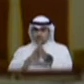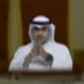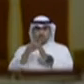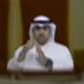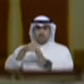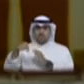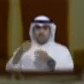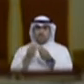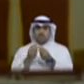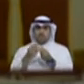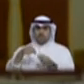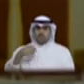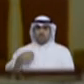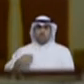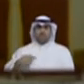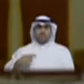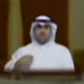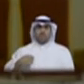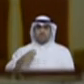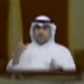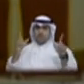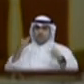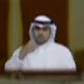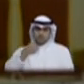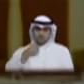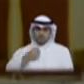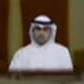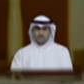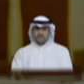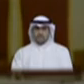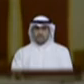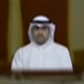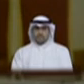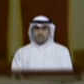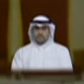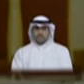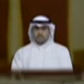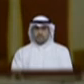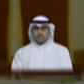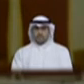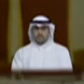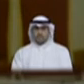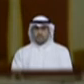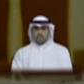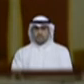وخاصه ما يسمى بالاعلام الجديد مسعود عبد الهادي تلفزيون دوله الكويت الدوحه